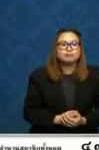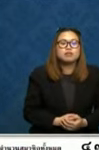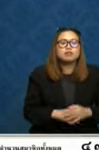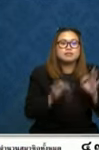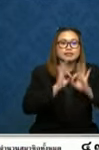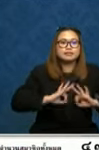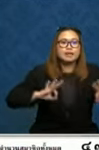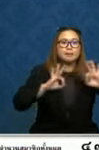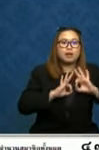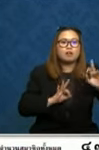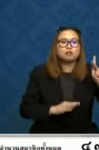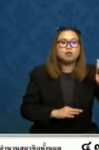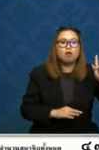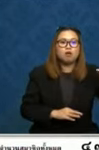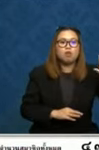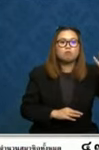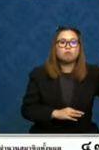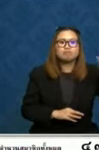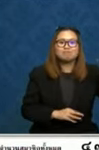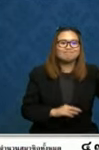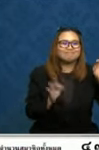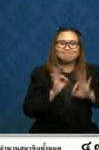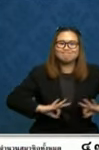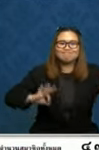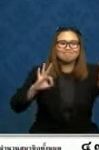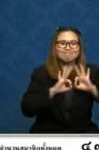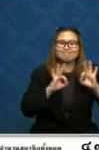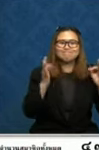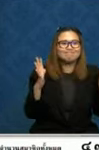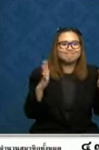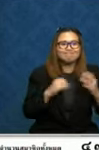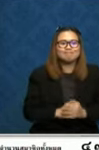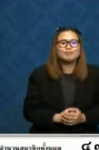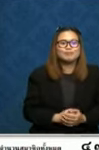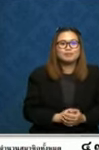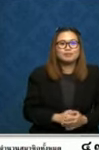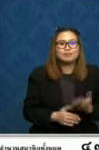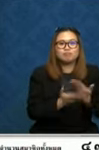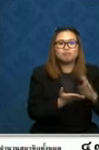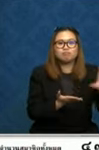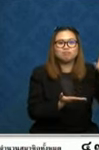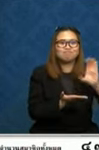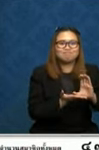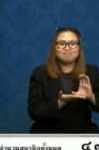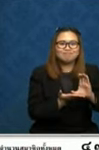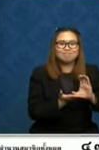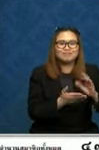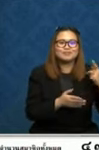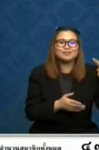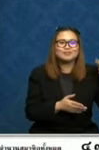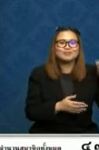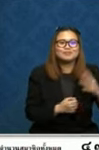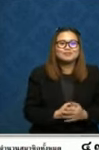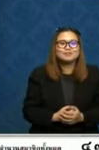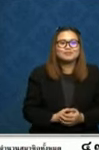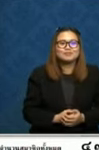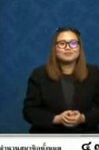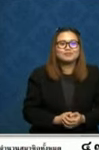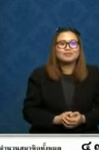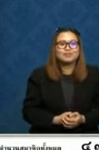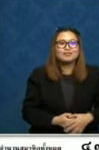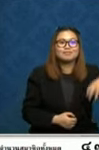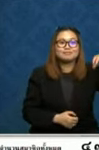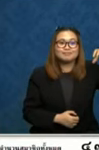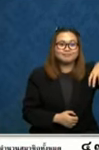องมีกอรมน.อยู่อีกต่อไปเนื่องจากว่าใช้งบประมาณโดยสิ้นเปลืองถ้าเราไม่มีหน่วยงานนี้หรือเ